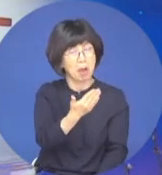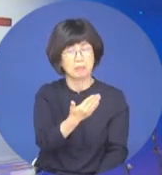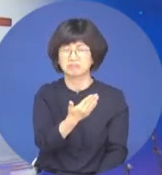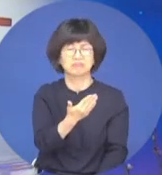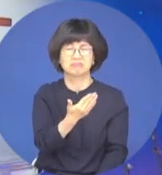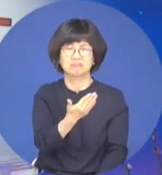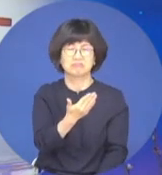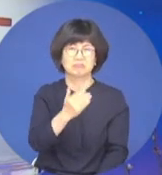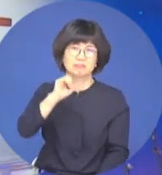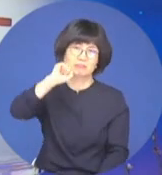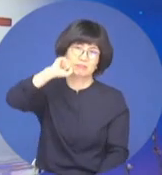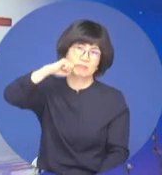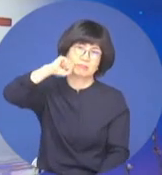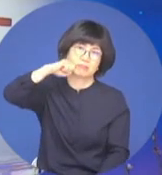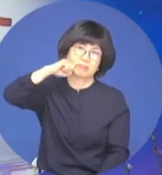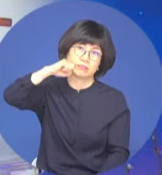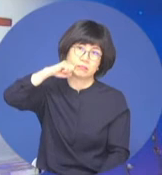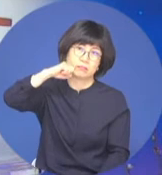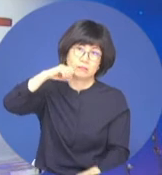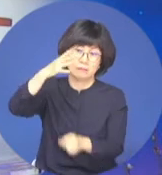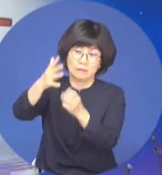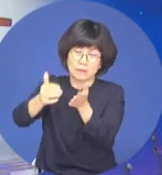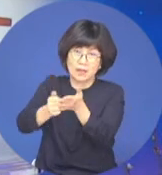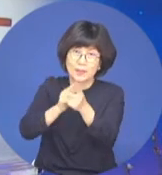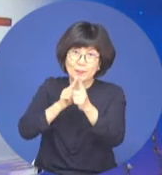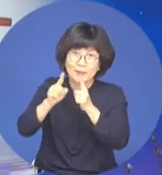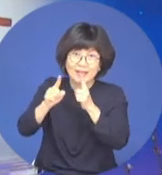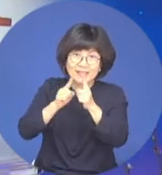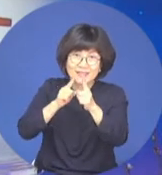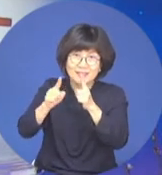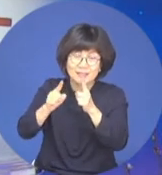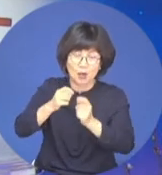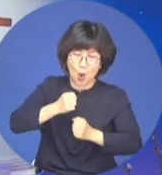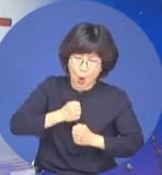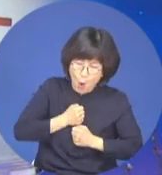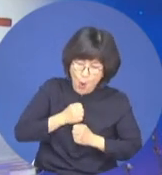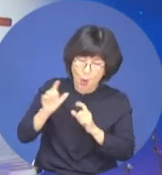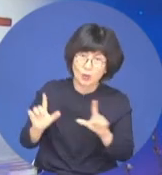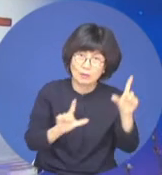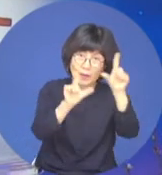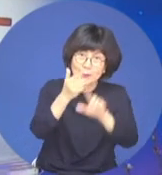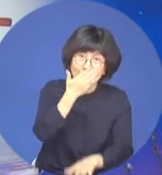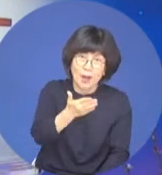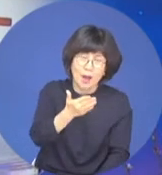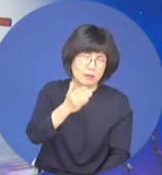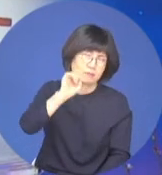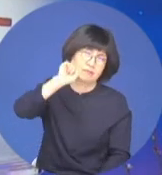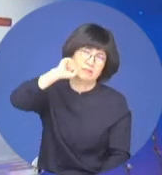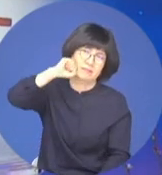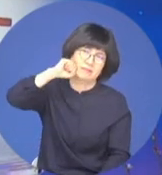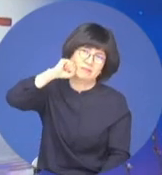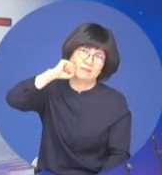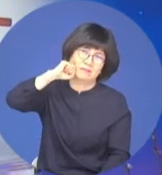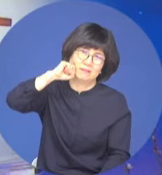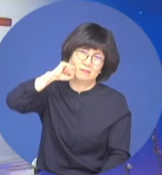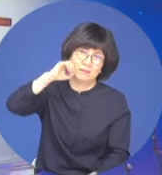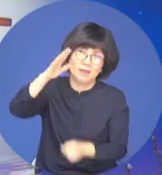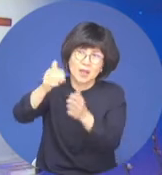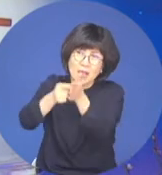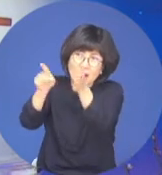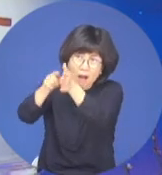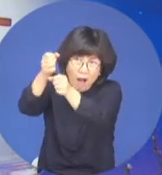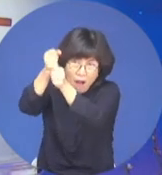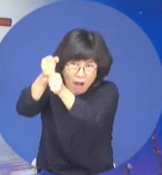아니고 하나님의 말씀을 지키며 살기도 어려운 시대고 하나님을 의지하며 사는 것은 더 어려운 시대가